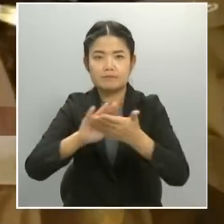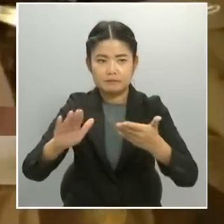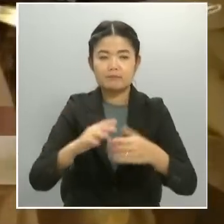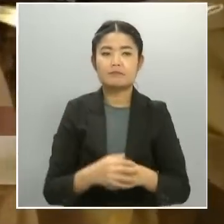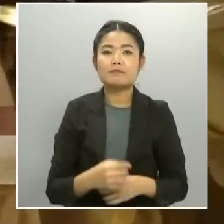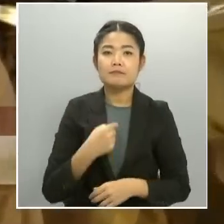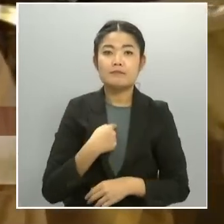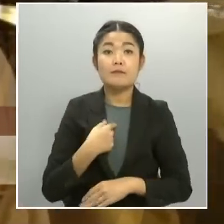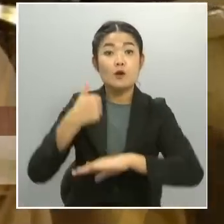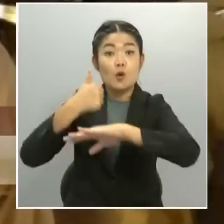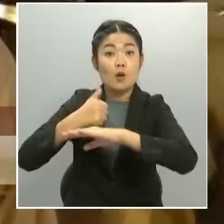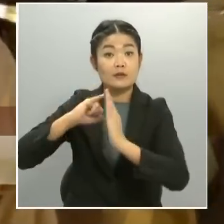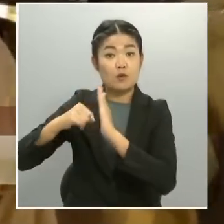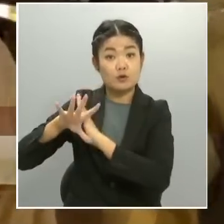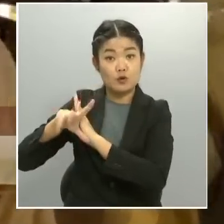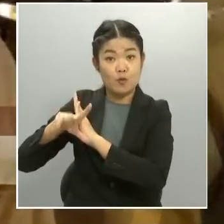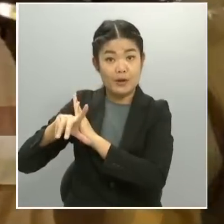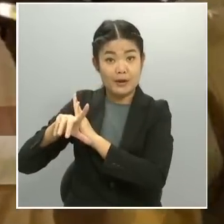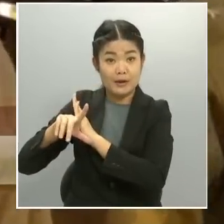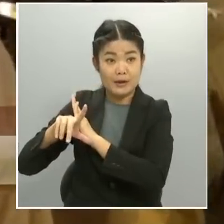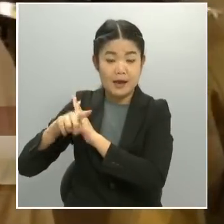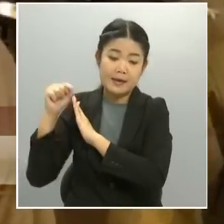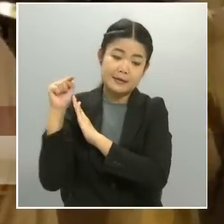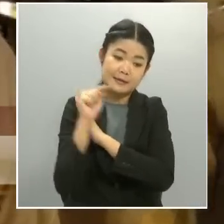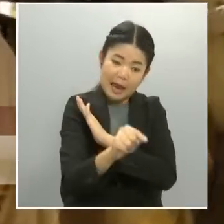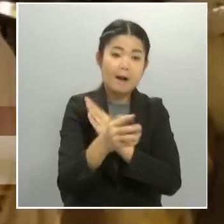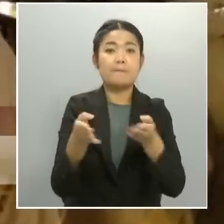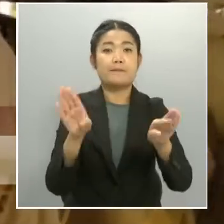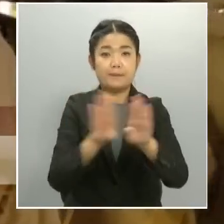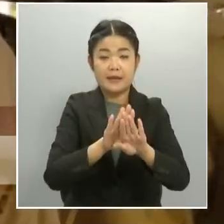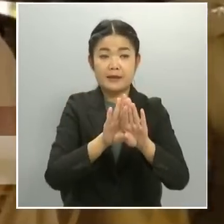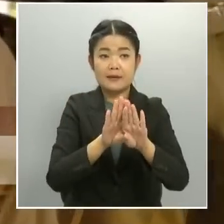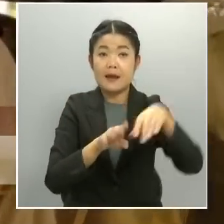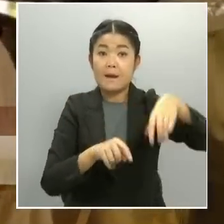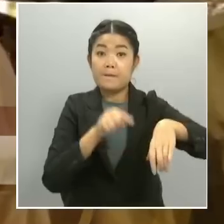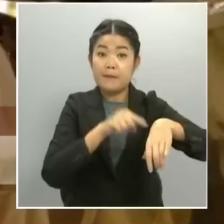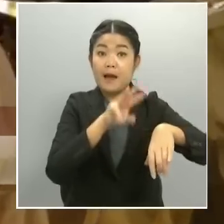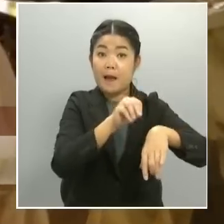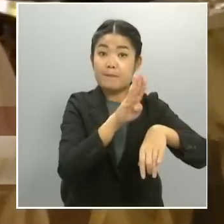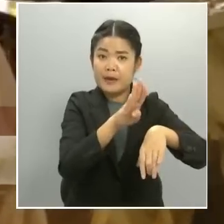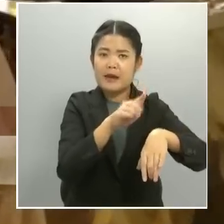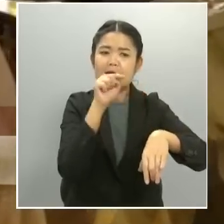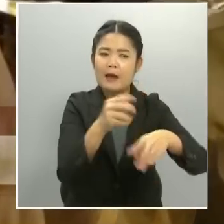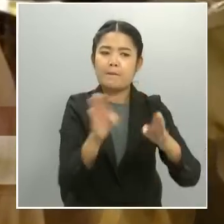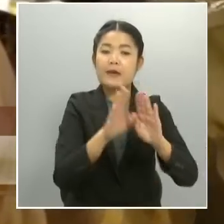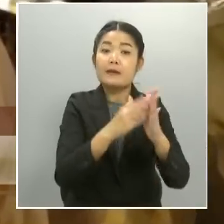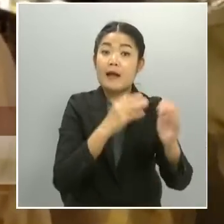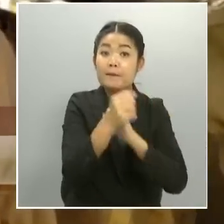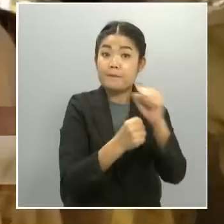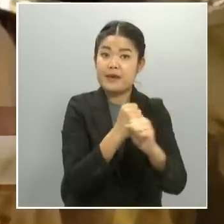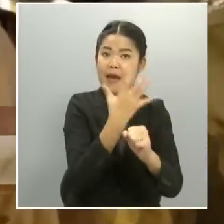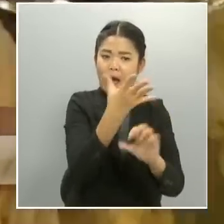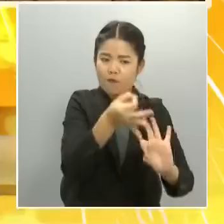ของท่านผู้ว่าราชการจังหวัดชลบุรีที่ให้ปิดสถานที่นะครับคือเมาเท่นบีเป็นเวลา5ปีนะครับซึ่งบริเวณ